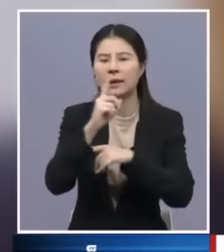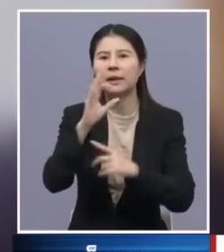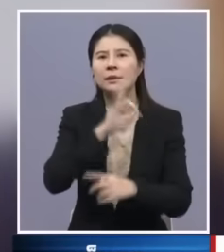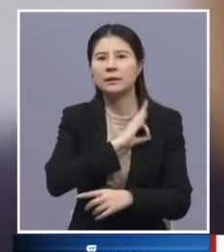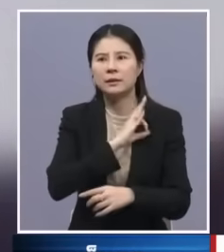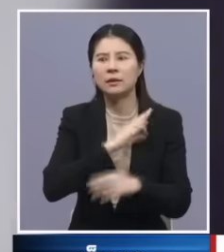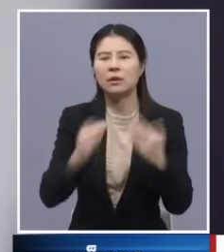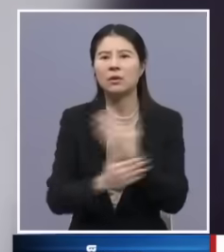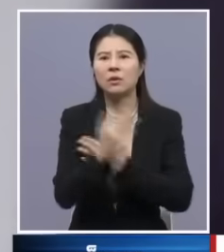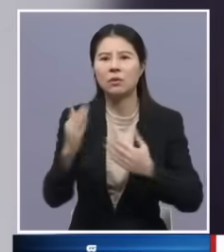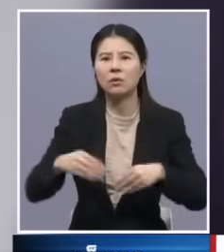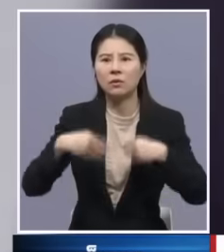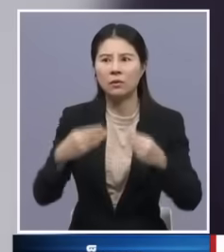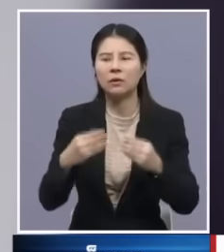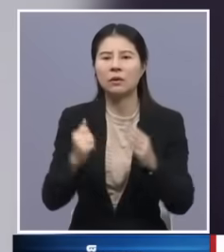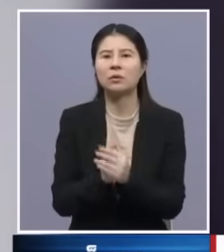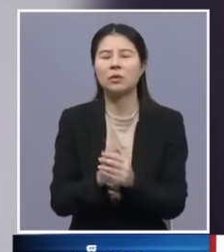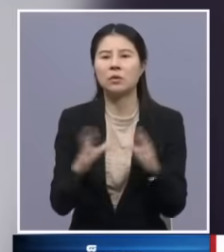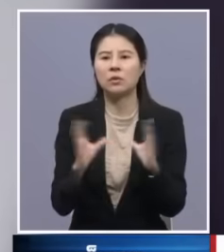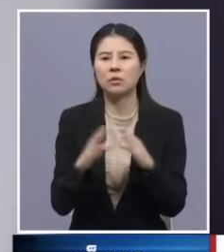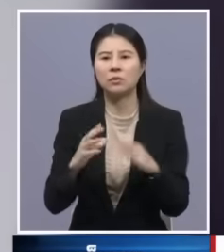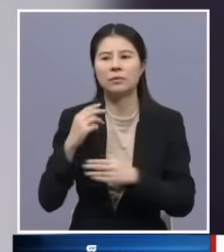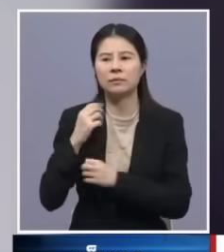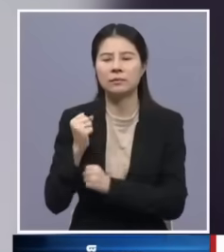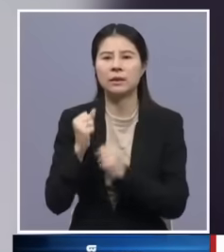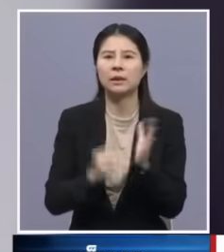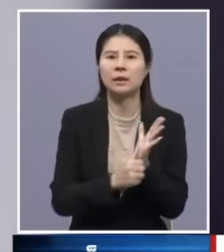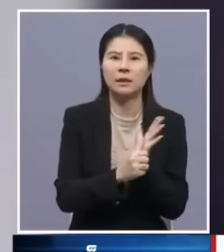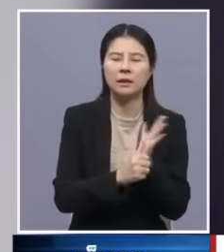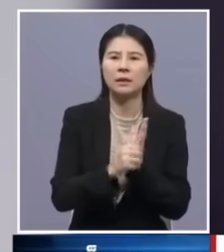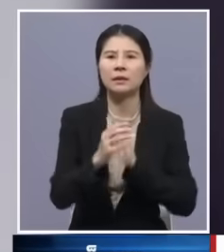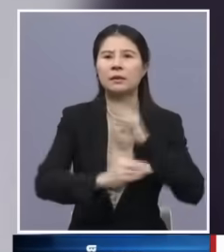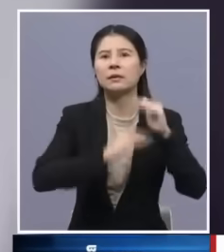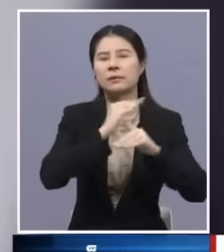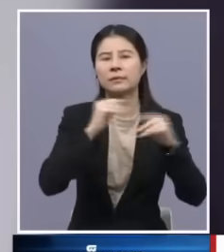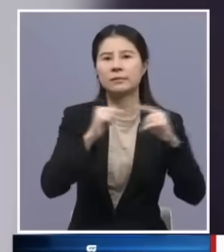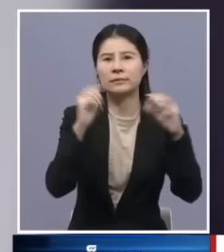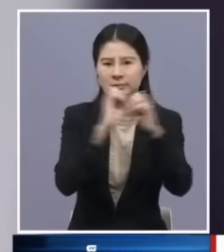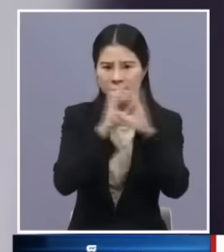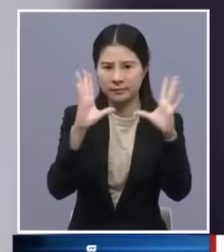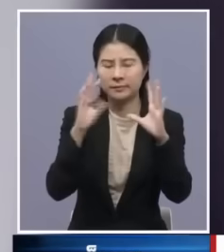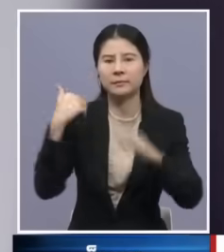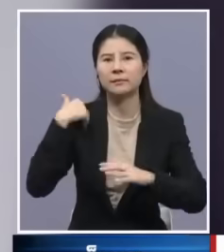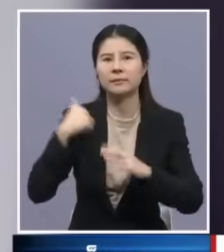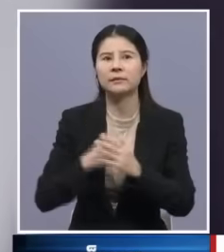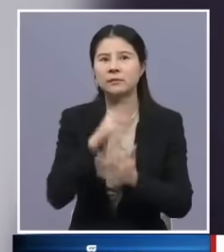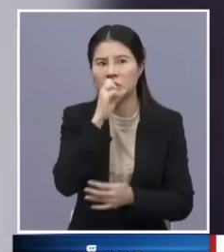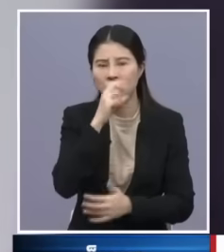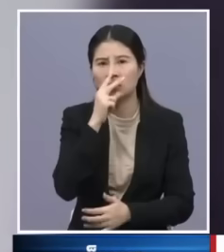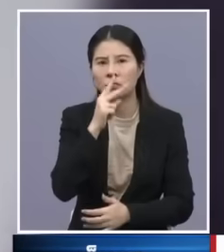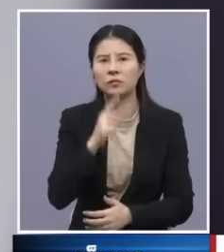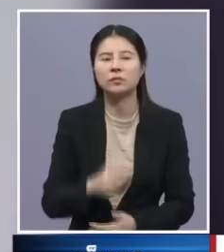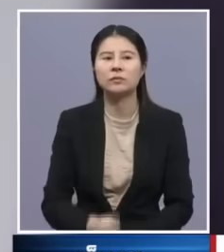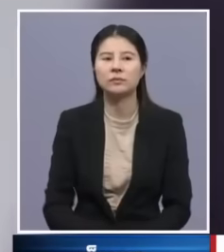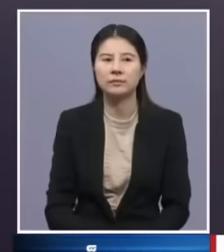ธิปัตย์เปิดโอกาสสู้เพื่อประชาธิปัตย์ให้ได้เปลี่ยนแปลงและเติบโตบนอุดมการณ์ที่ชัดเจนอีกครั้งนึงลองไปฟังเสียงมาดามเดียบ